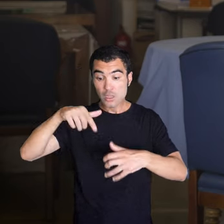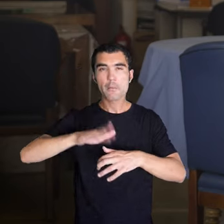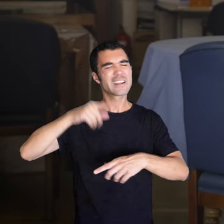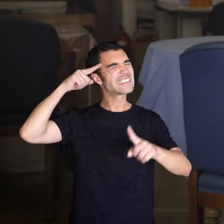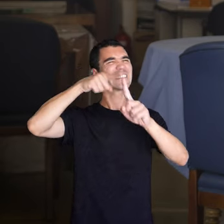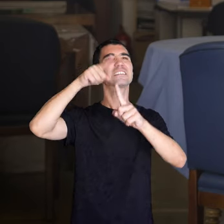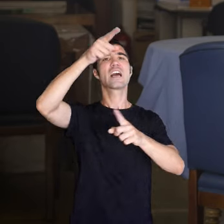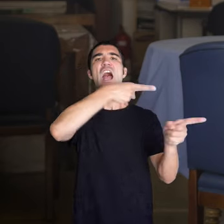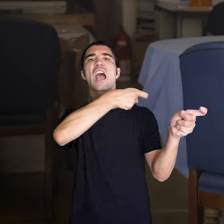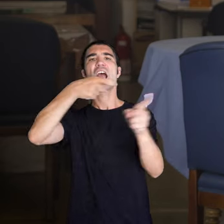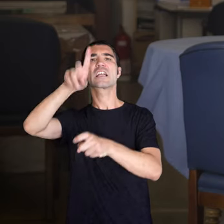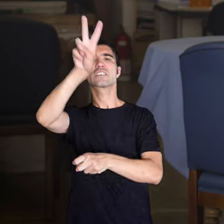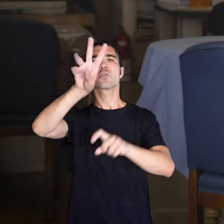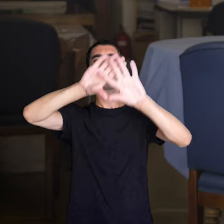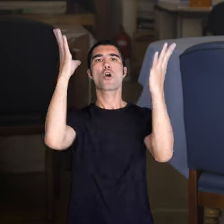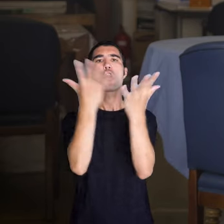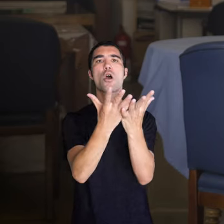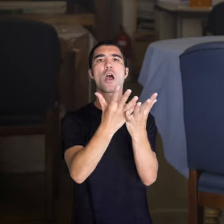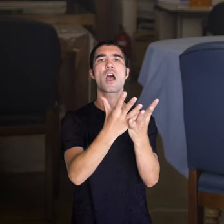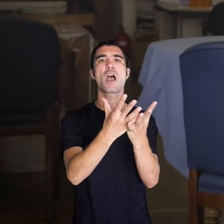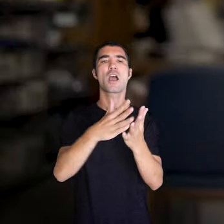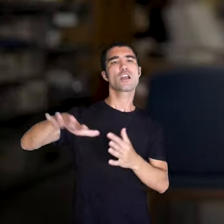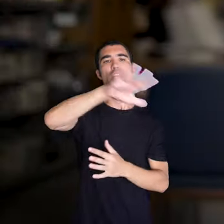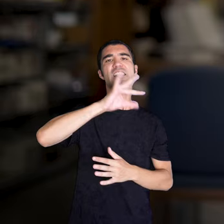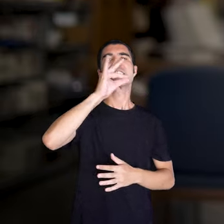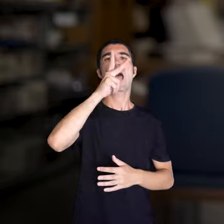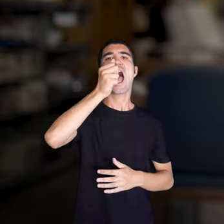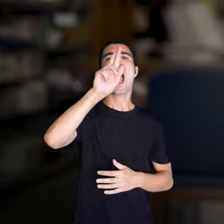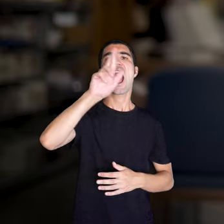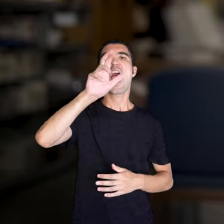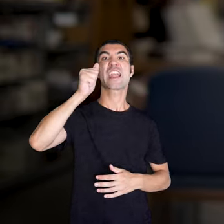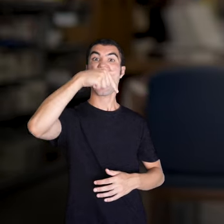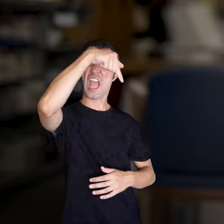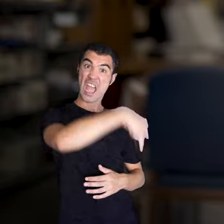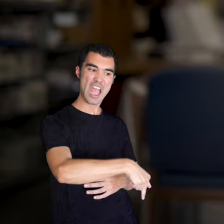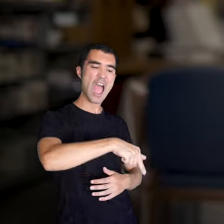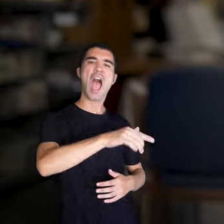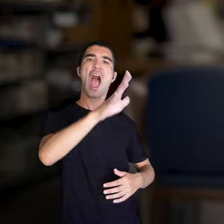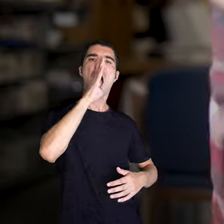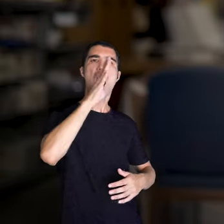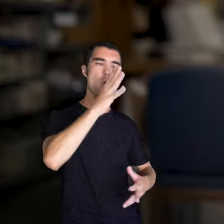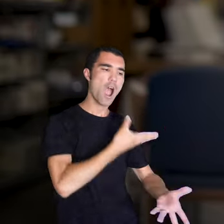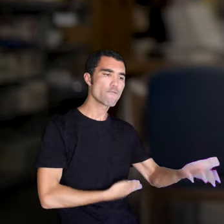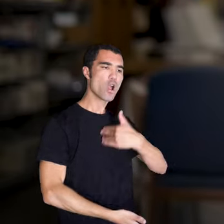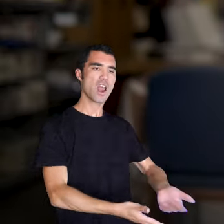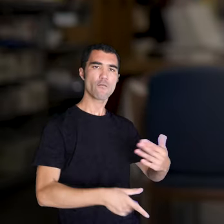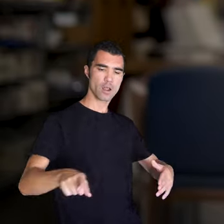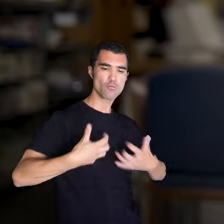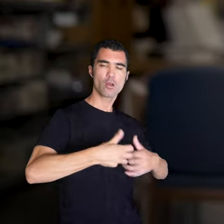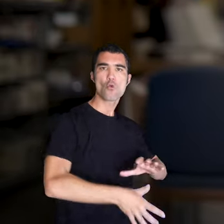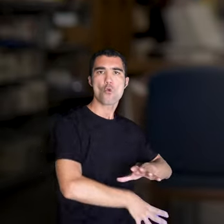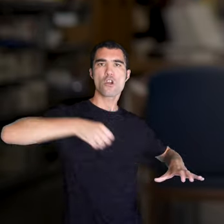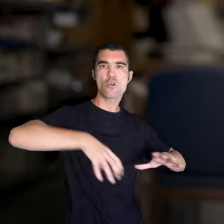la Segona Guerra Mundial en el Sàhara. I nosaltres el posàrem i al cap d'un any en el port de Solla